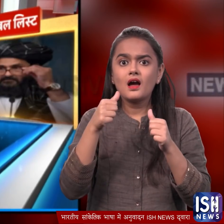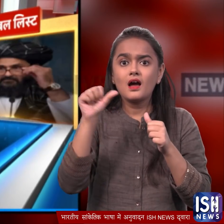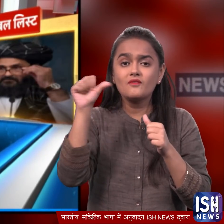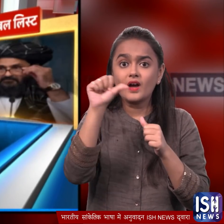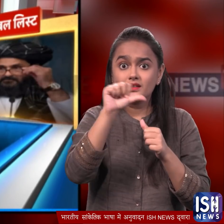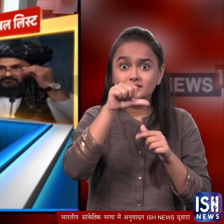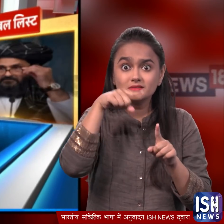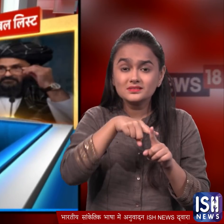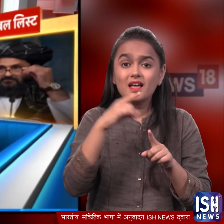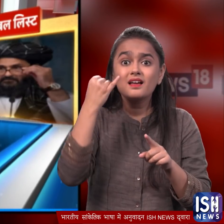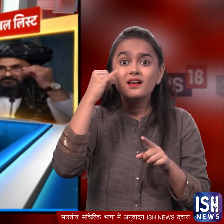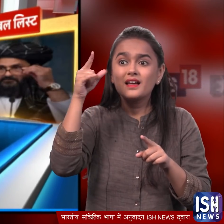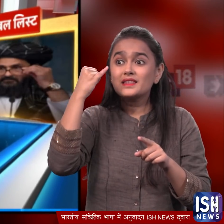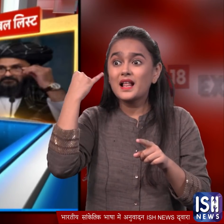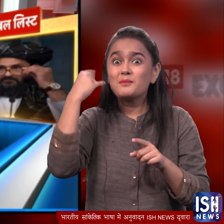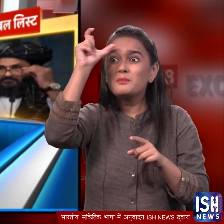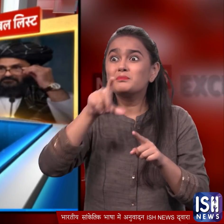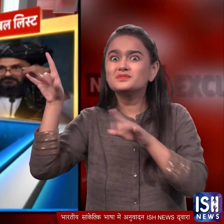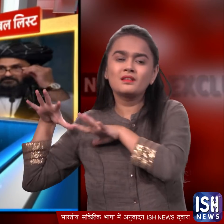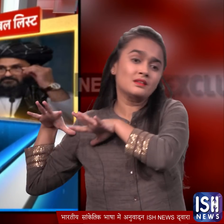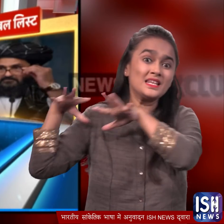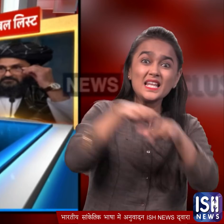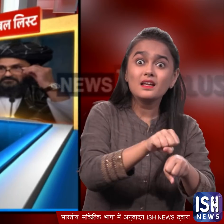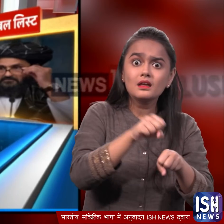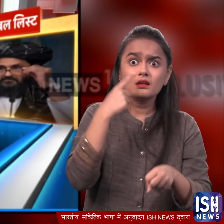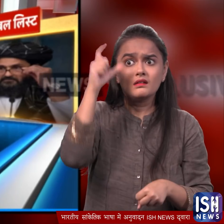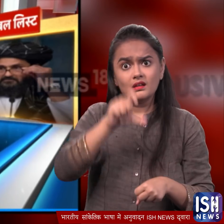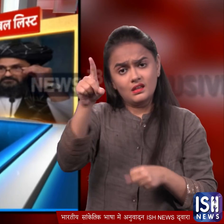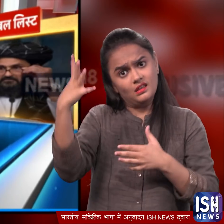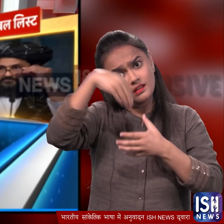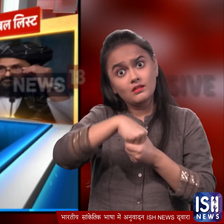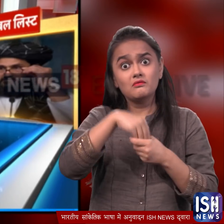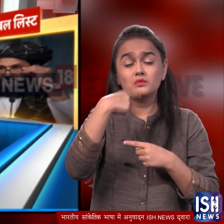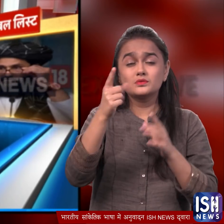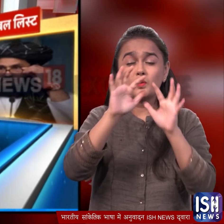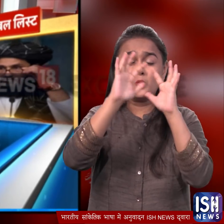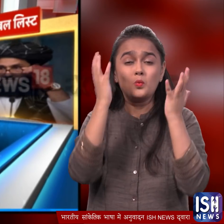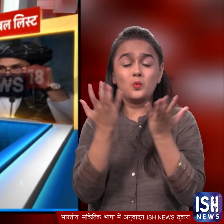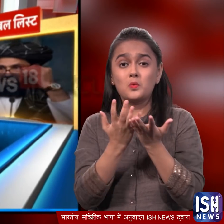है। अफगानिस्तान पर कब्जा कर सरकार बनाने वाले तालिबान के नेता मुल्ला अब्दुल